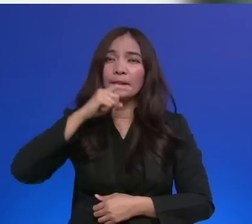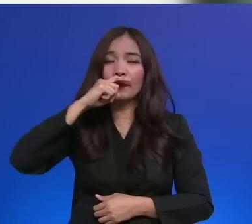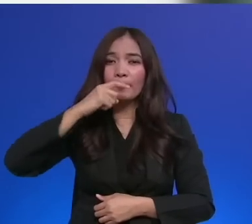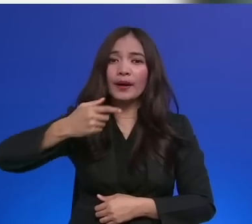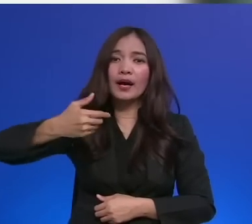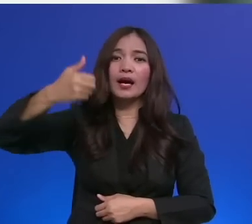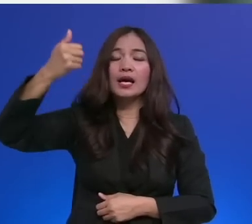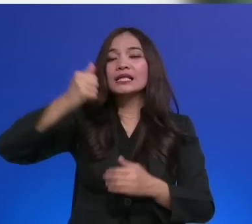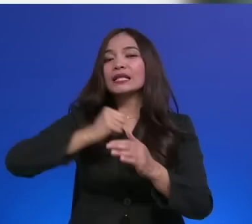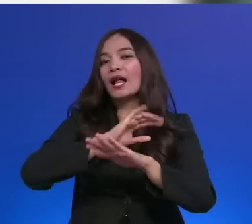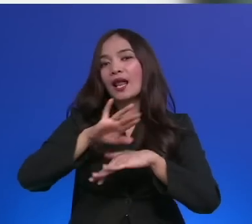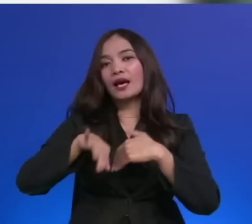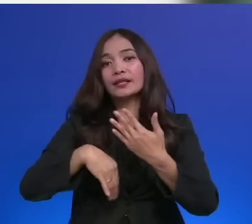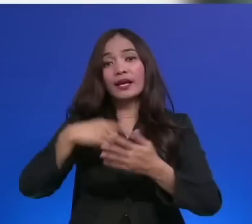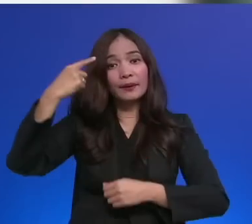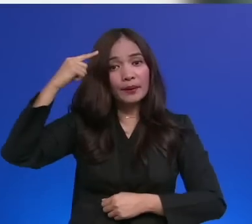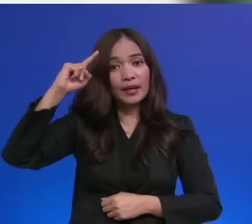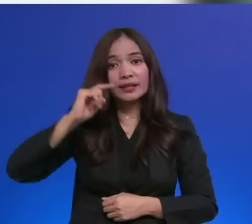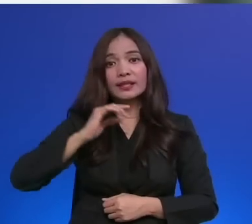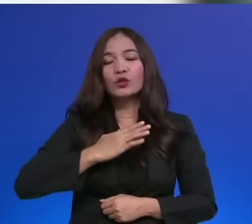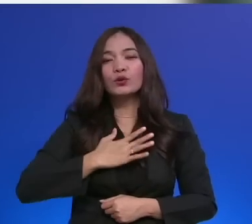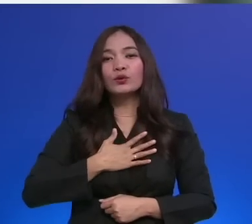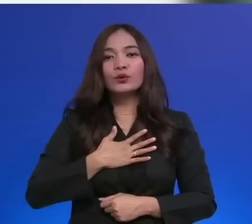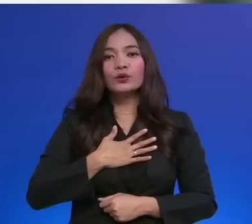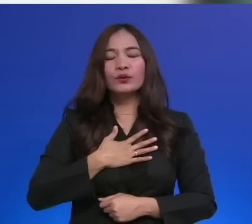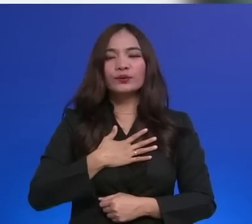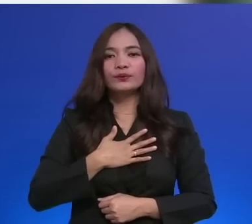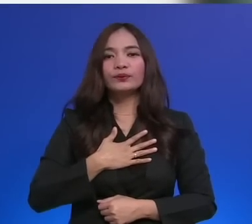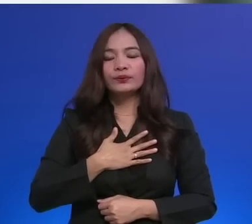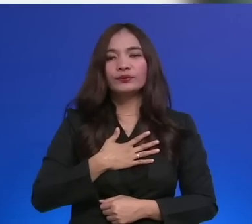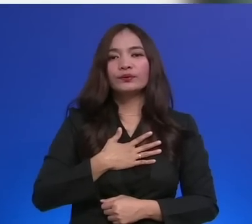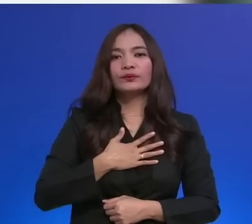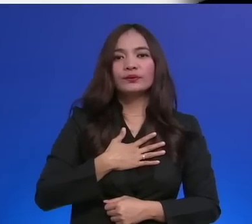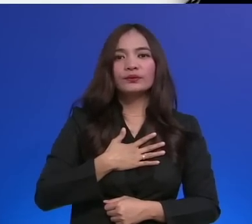keinginan Bapa segalanya bagiku.